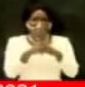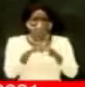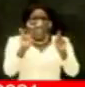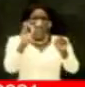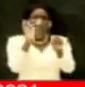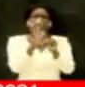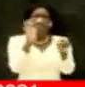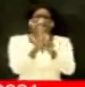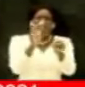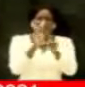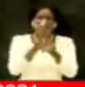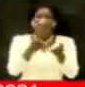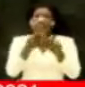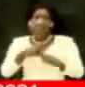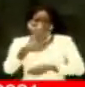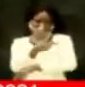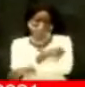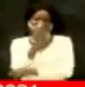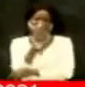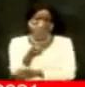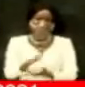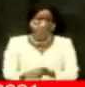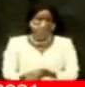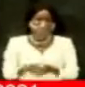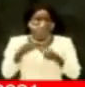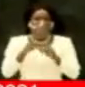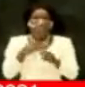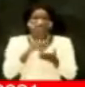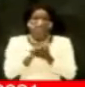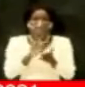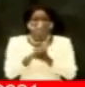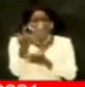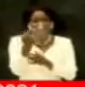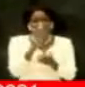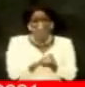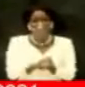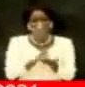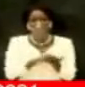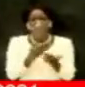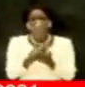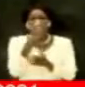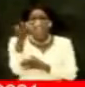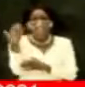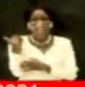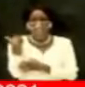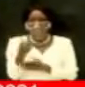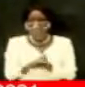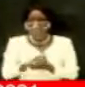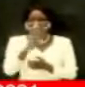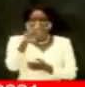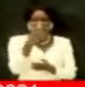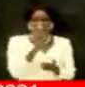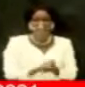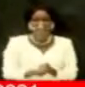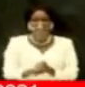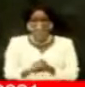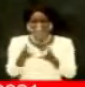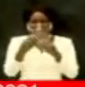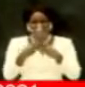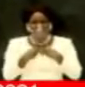ambiri koma tiapempha Malawi paja tinakamba kuti koyambirira kuno tipatsa zathu ogwira ntchito